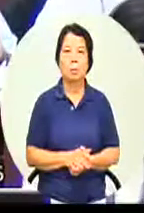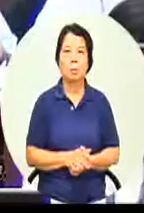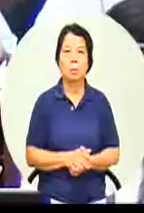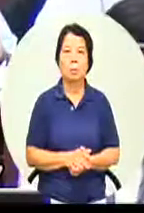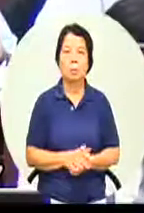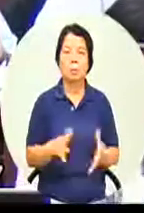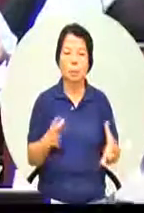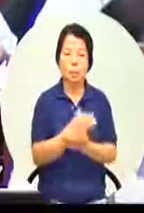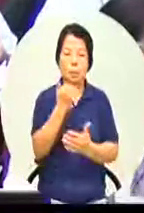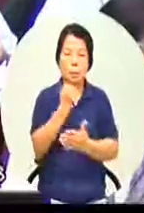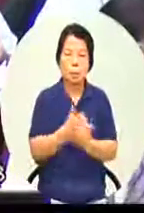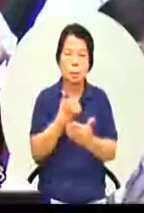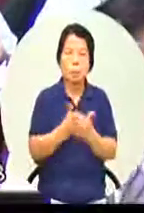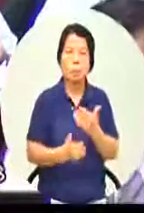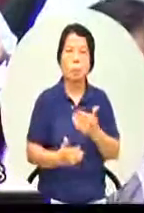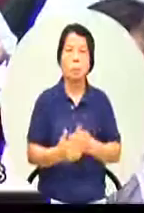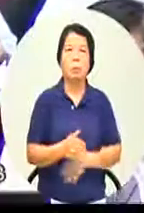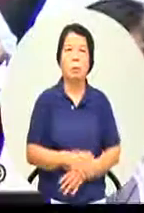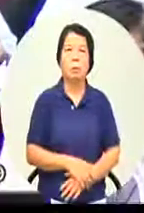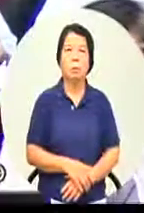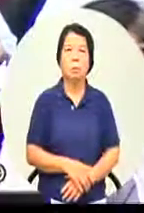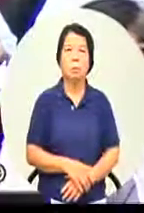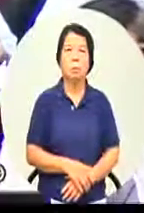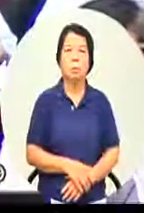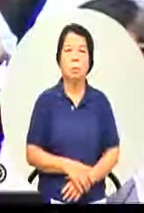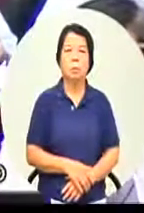减少了差不多是